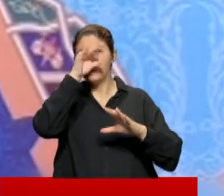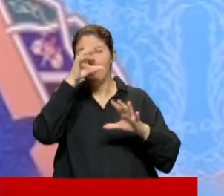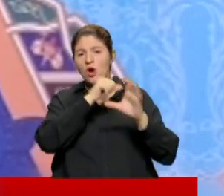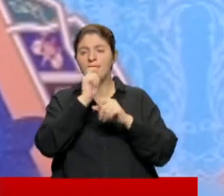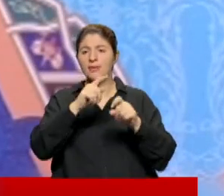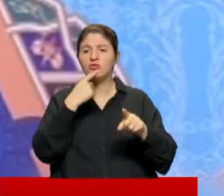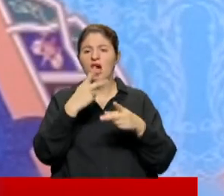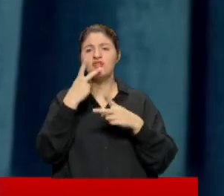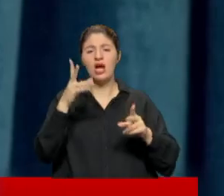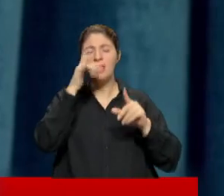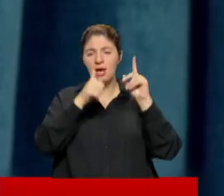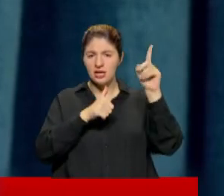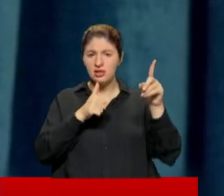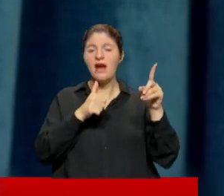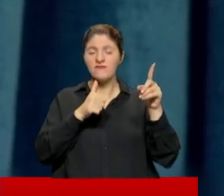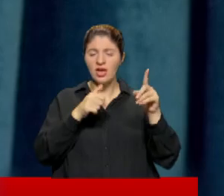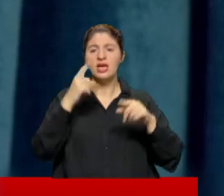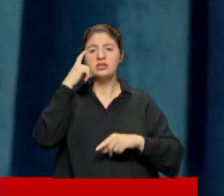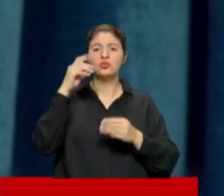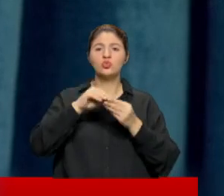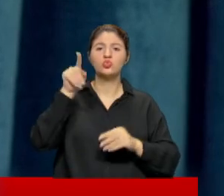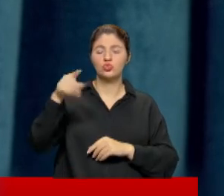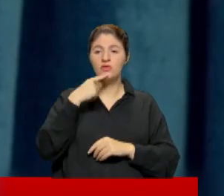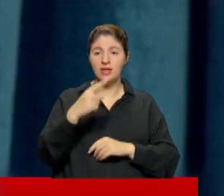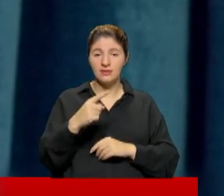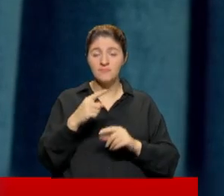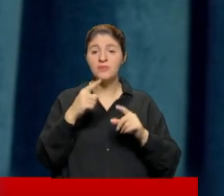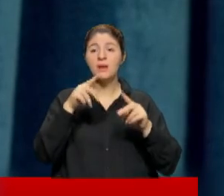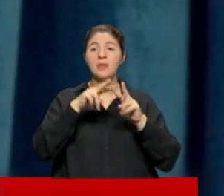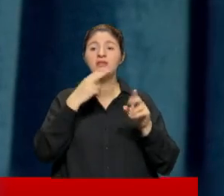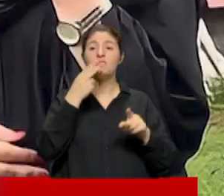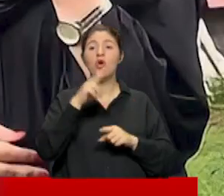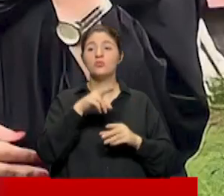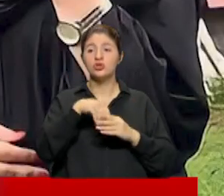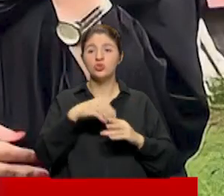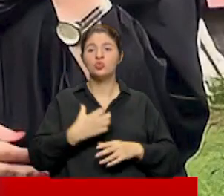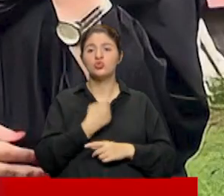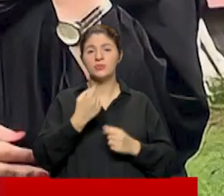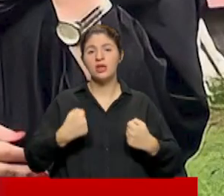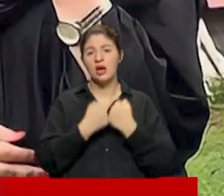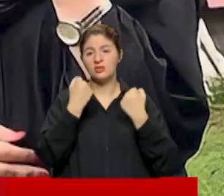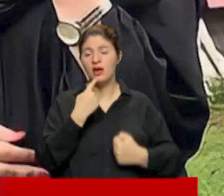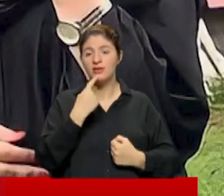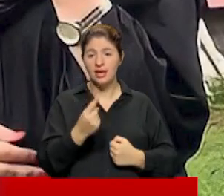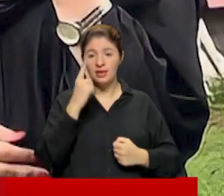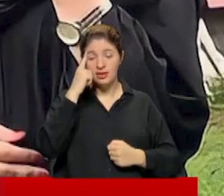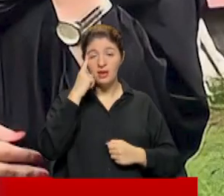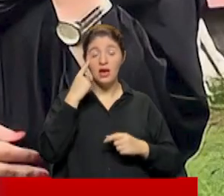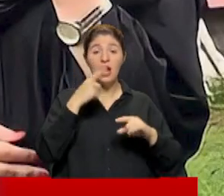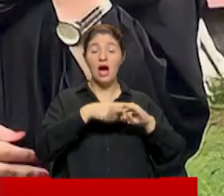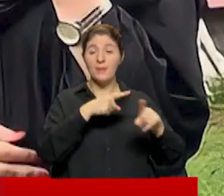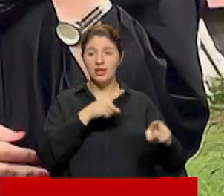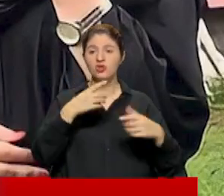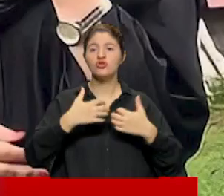hamaney açıkça Amerika Birleşik devletleri'ni ve İsrail'i suçladı Massa Amine'nin ölümü için üzücü bir kaza yorumu yapan hamaney güvenlik